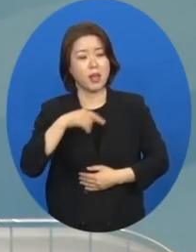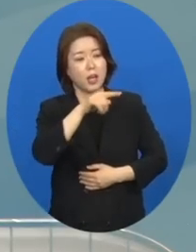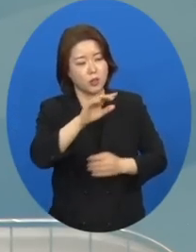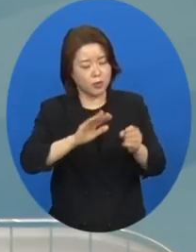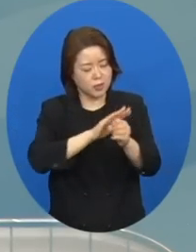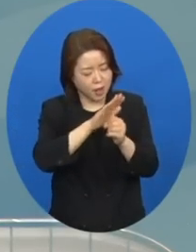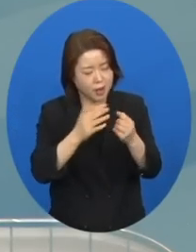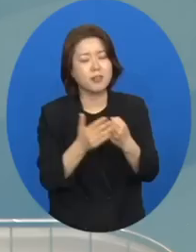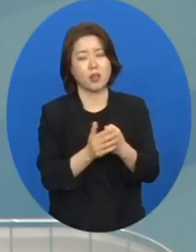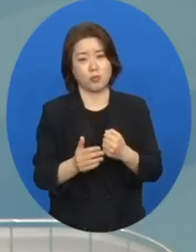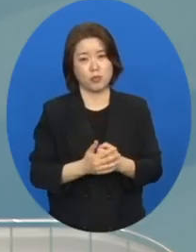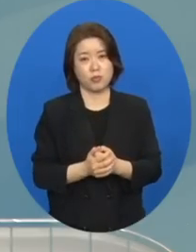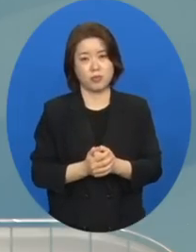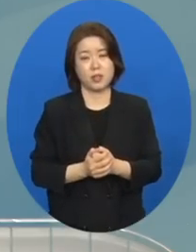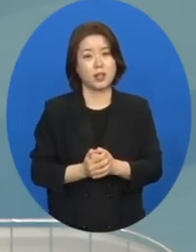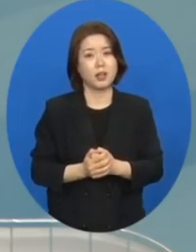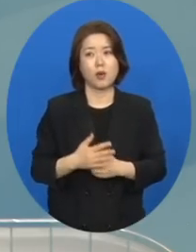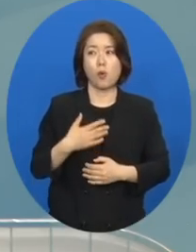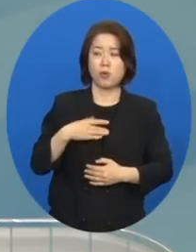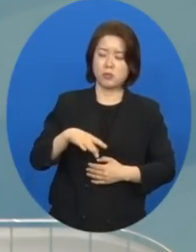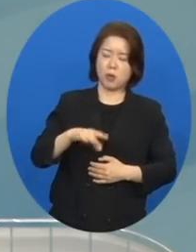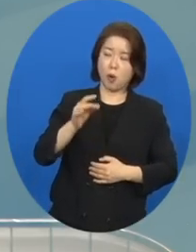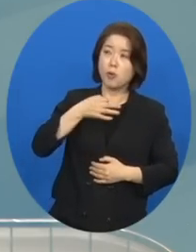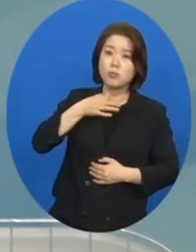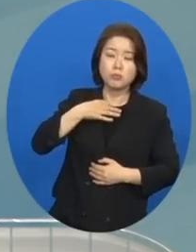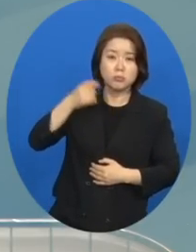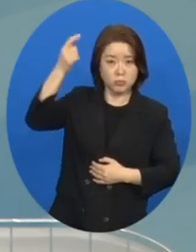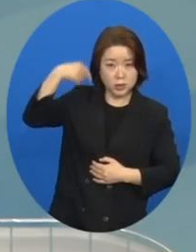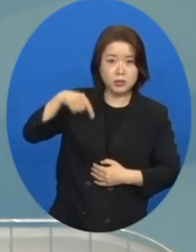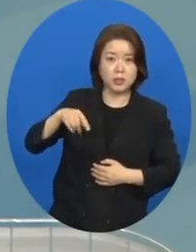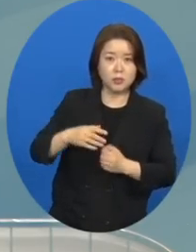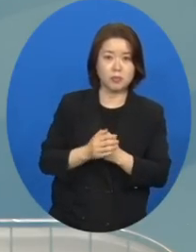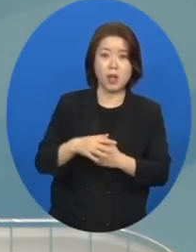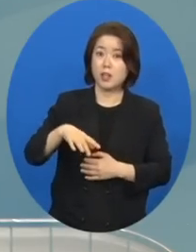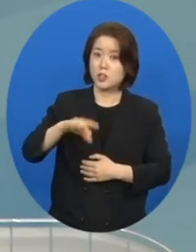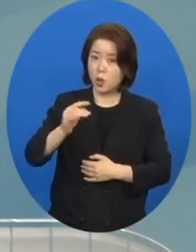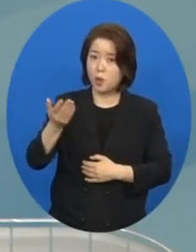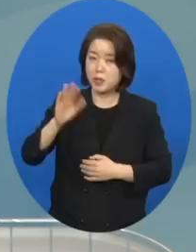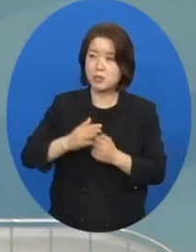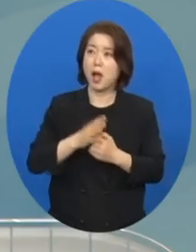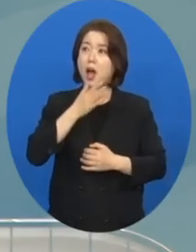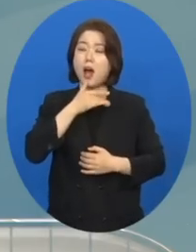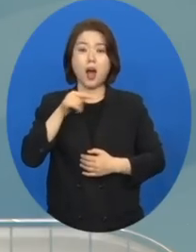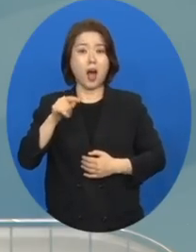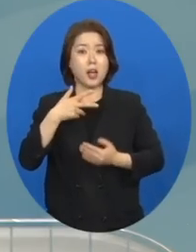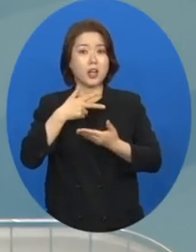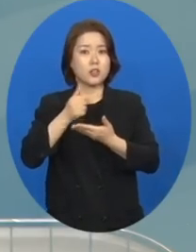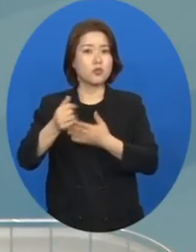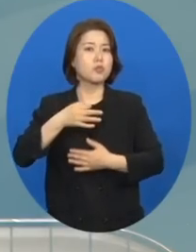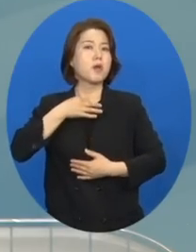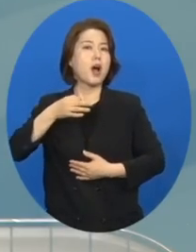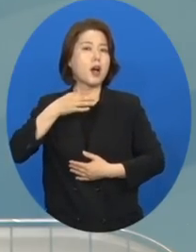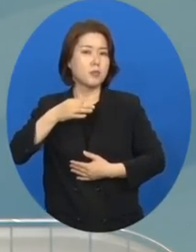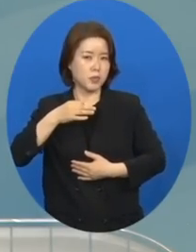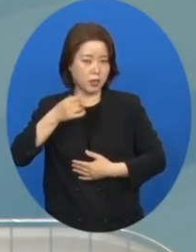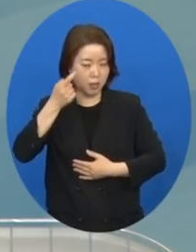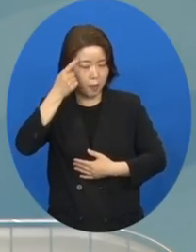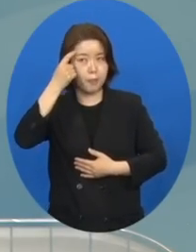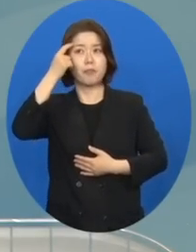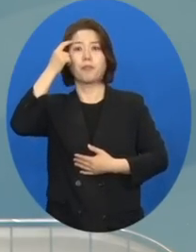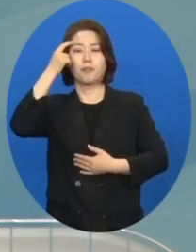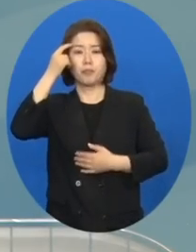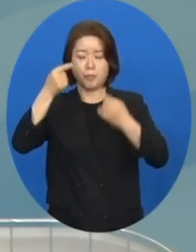나는 처음 들어온 문성 이었어요 그러나 처음이었지만 아 이것이 주님의 음성이 구나 하는 것이